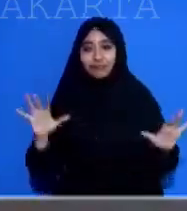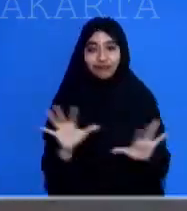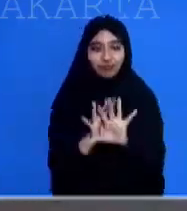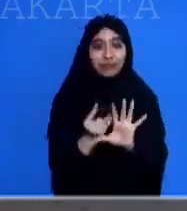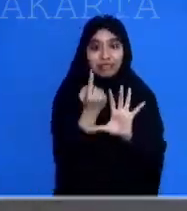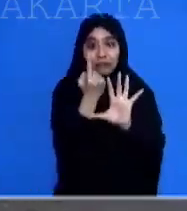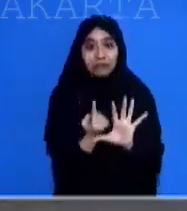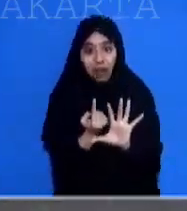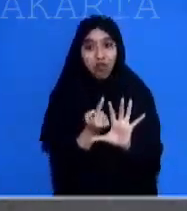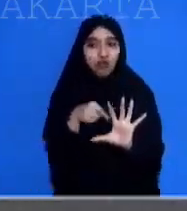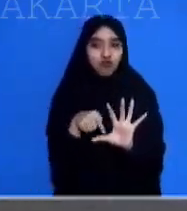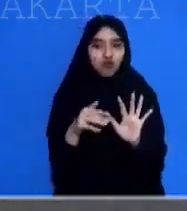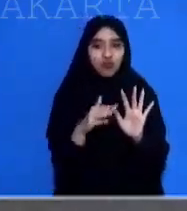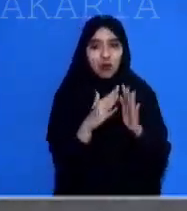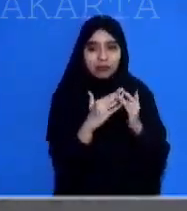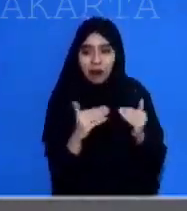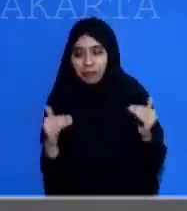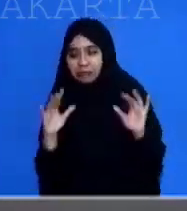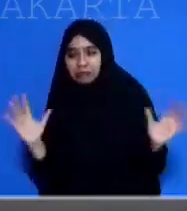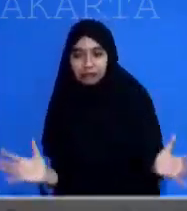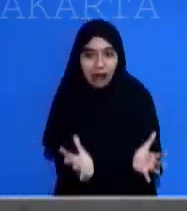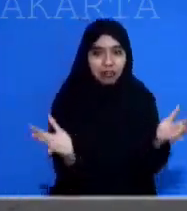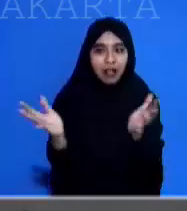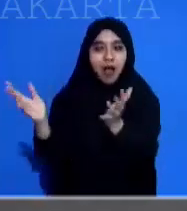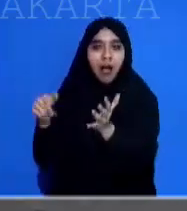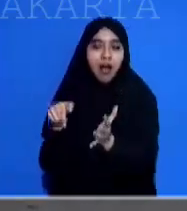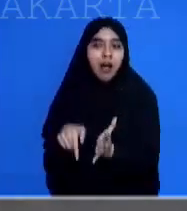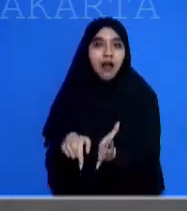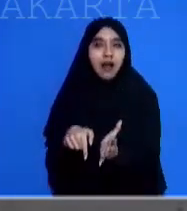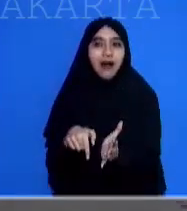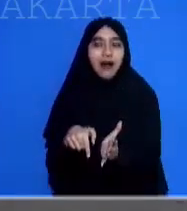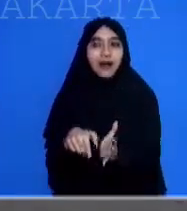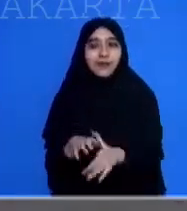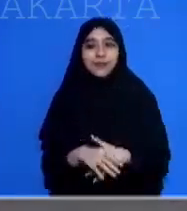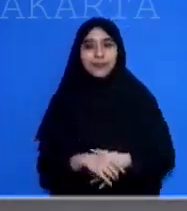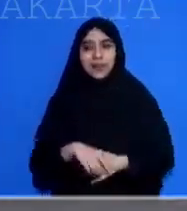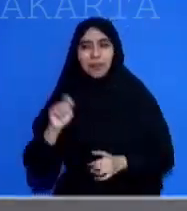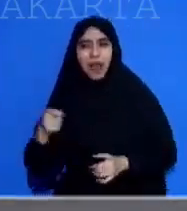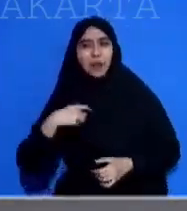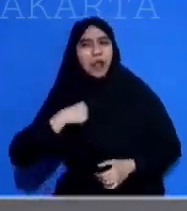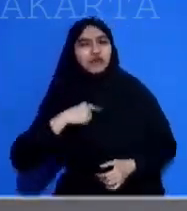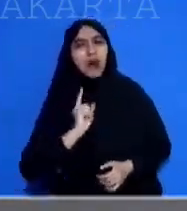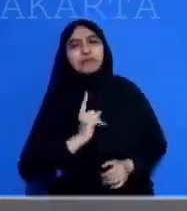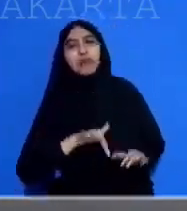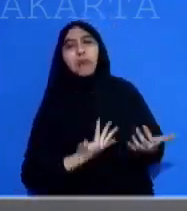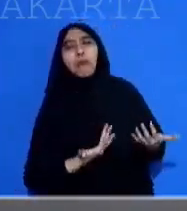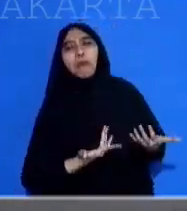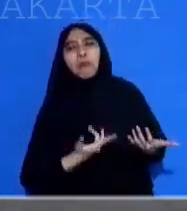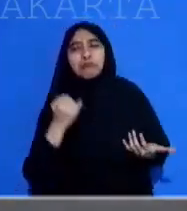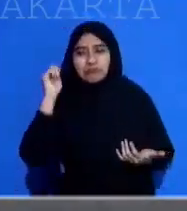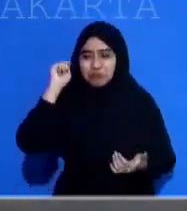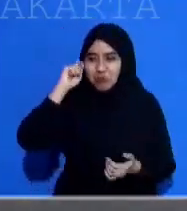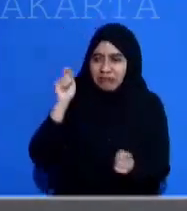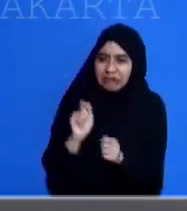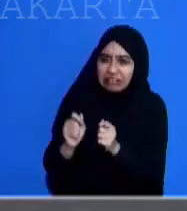bersatu p d kenapaai kostum ini persiap id